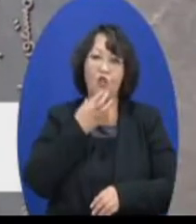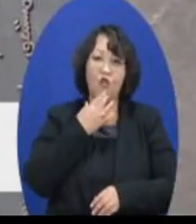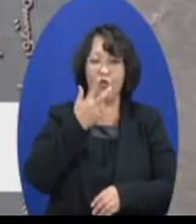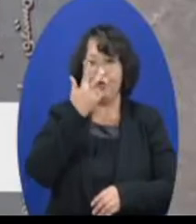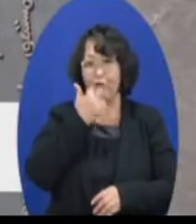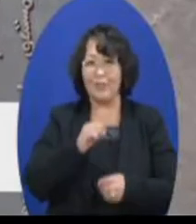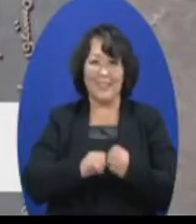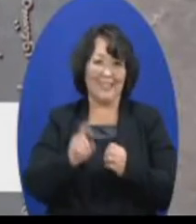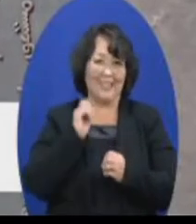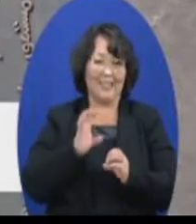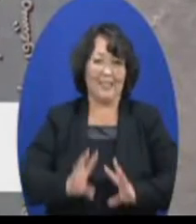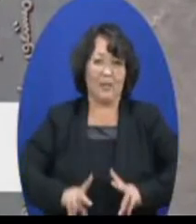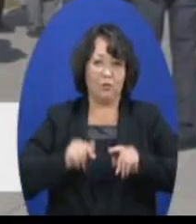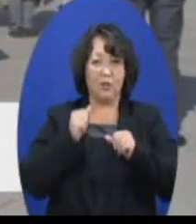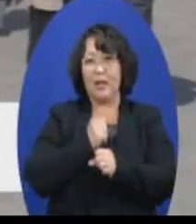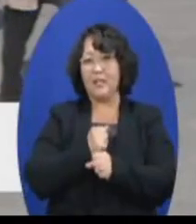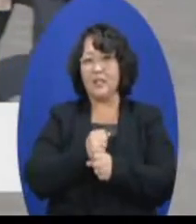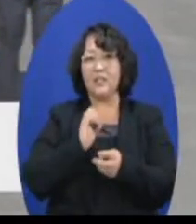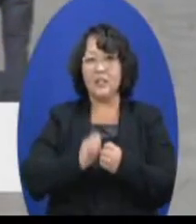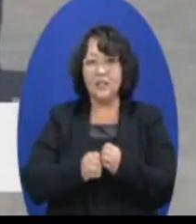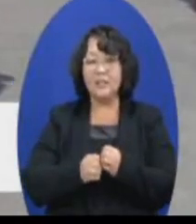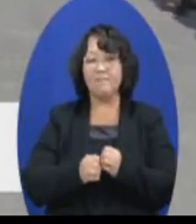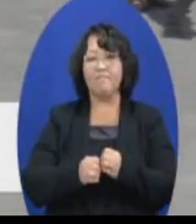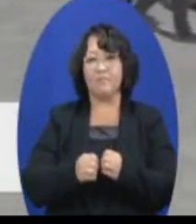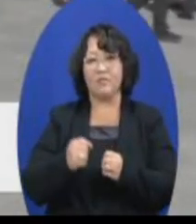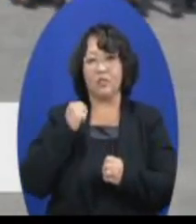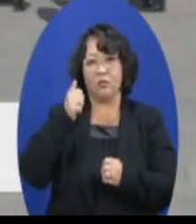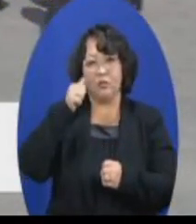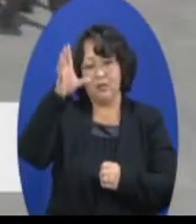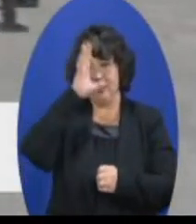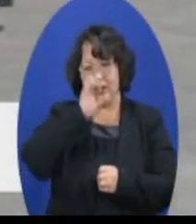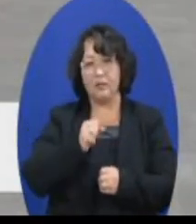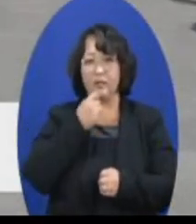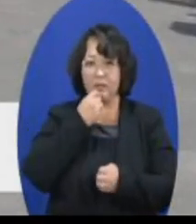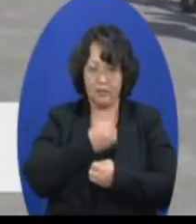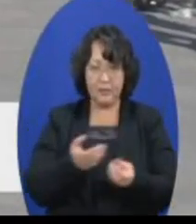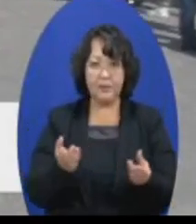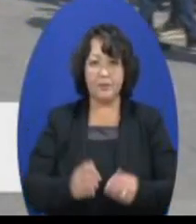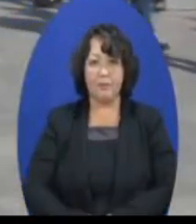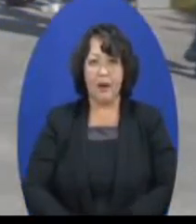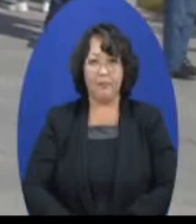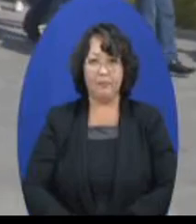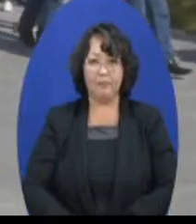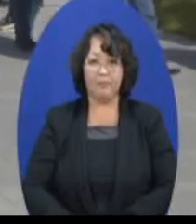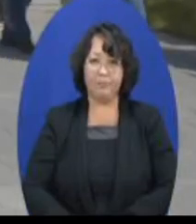анхааран засаж сайжруулах ажлыг хийж гүйцэтгэх нь гэдгийг ч ерөнхий сайд хэлсэн юм аа.